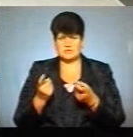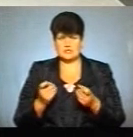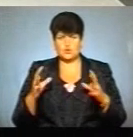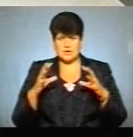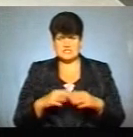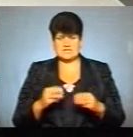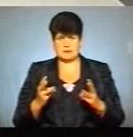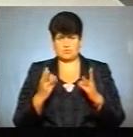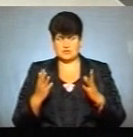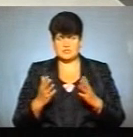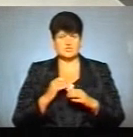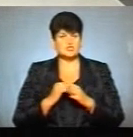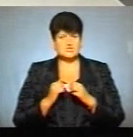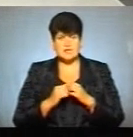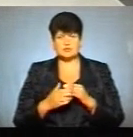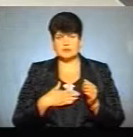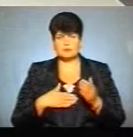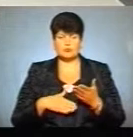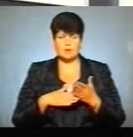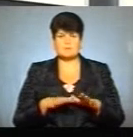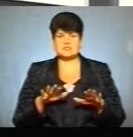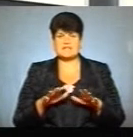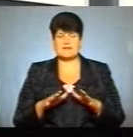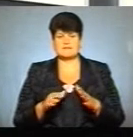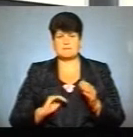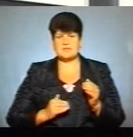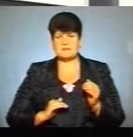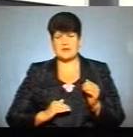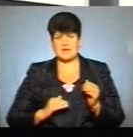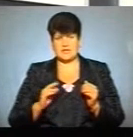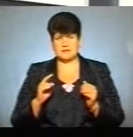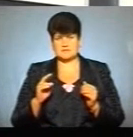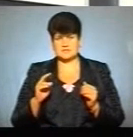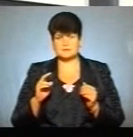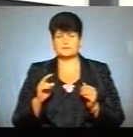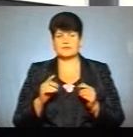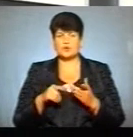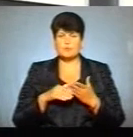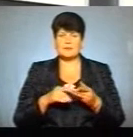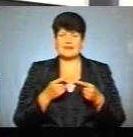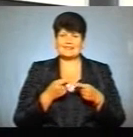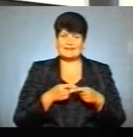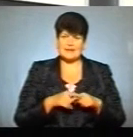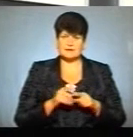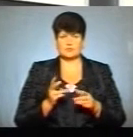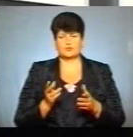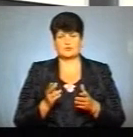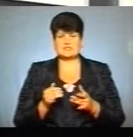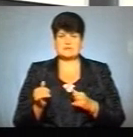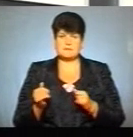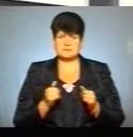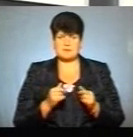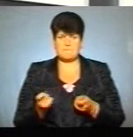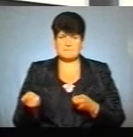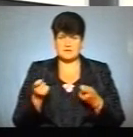пожеж. Досить часто нам допомагають місцеві фермери, підприємці, допомагають технікою і забезпечують